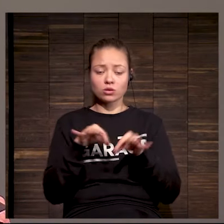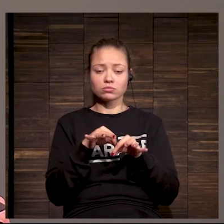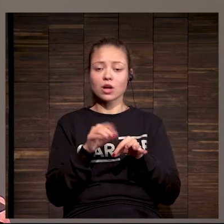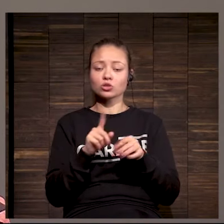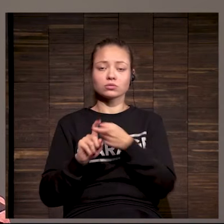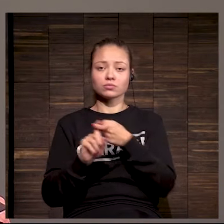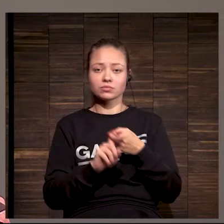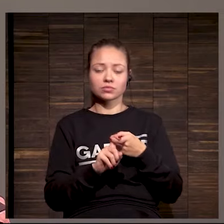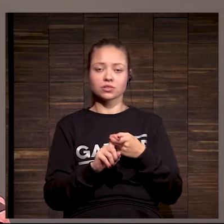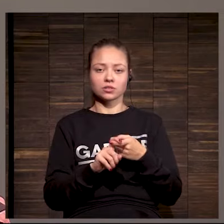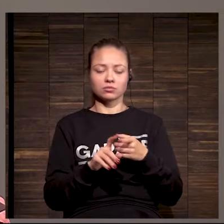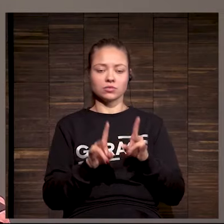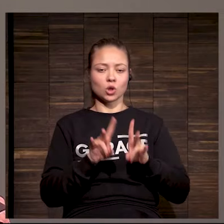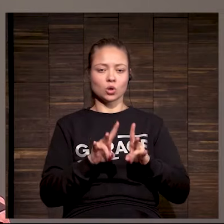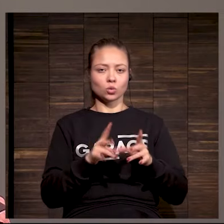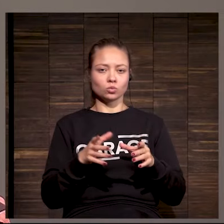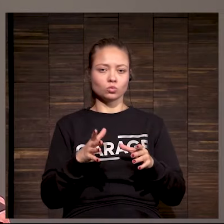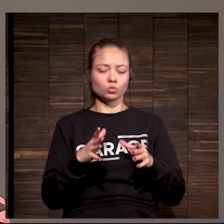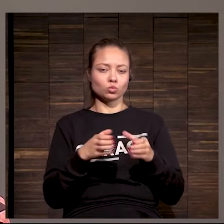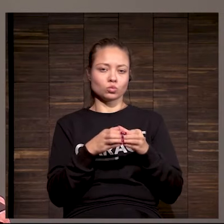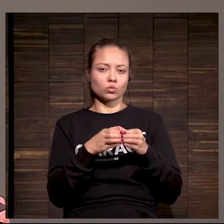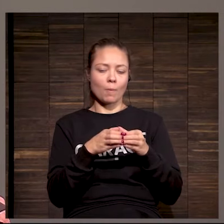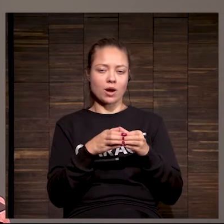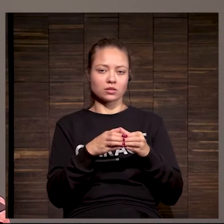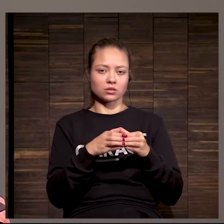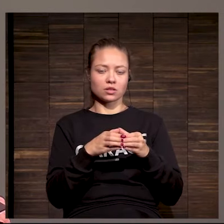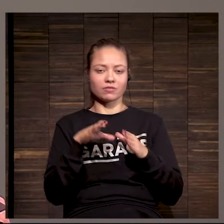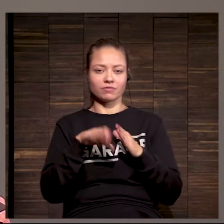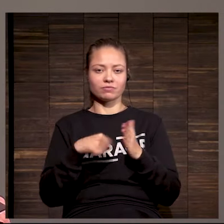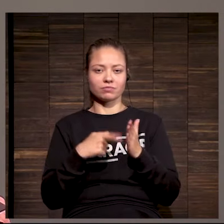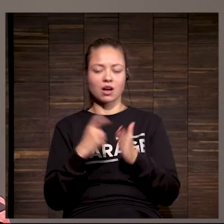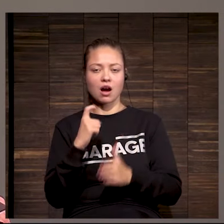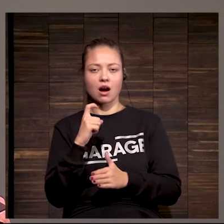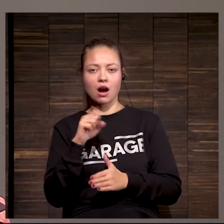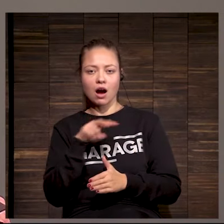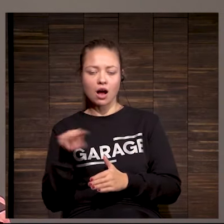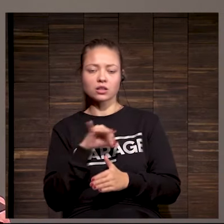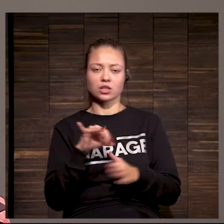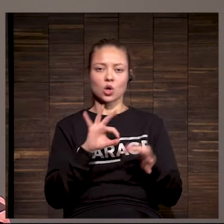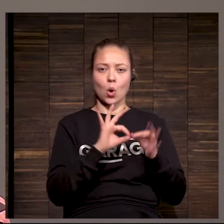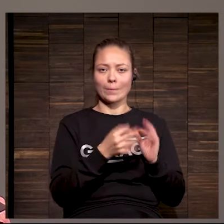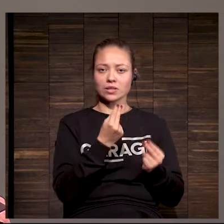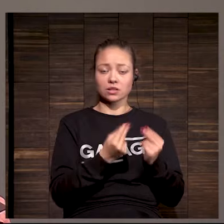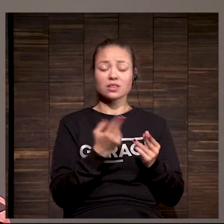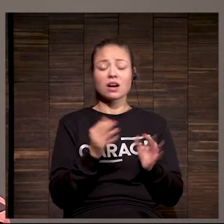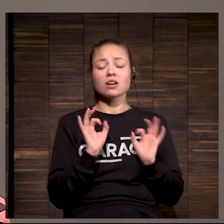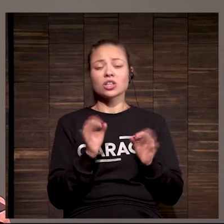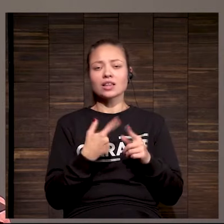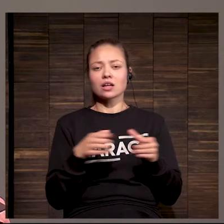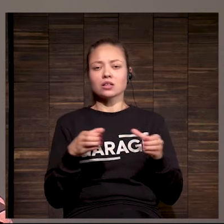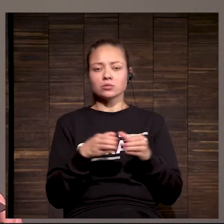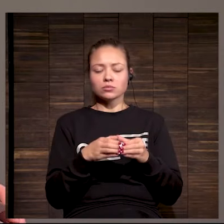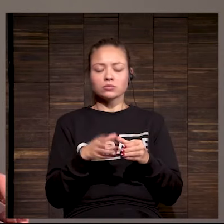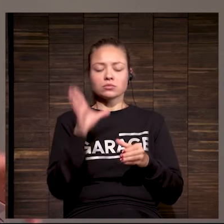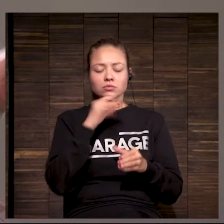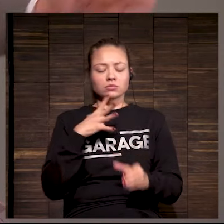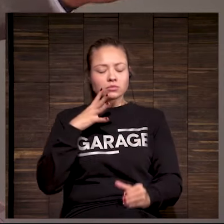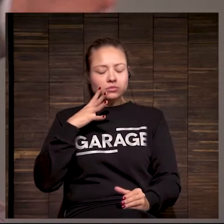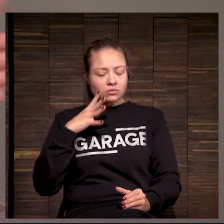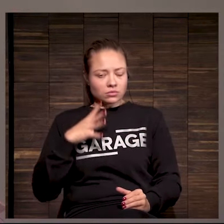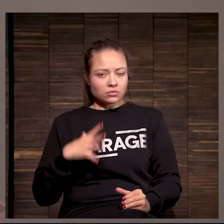устойчивости команды в холле и в олимпийских играх да разумеется этой команде пришлось пройти огонь